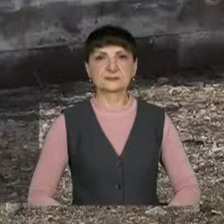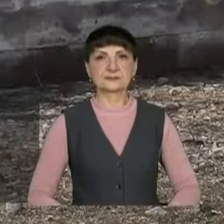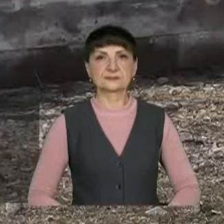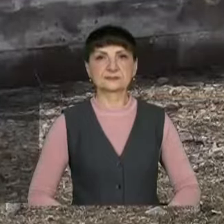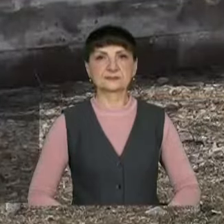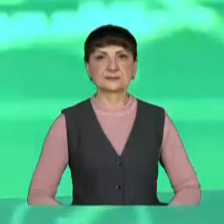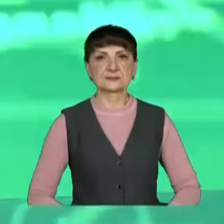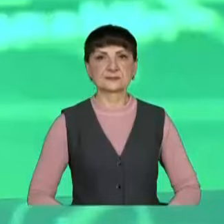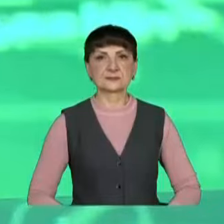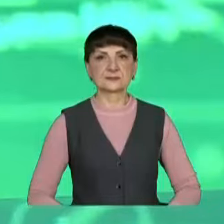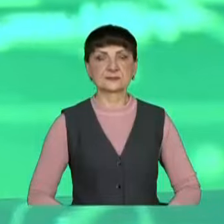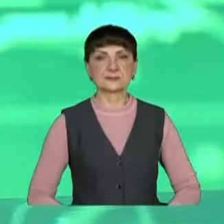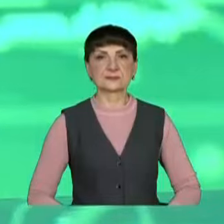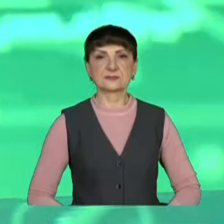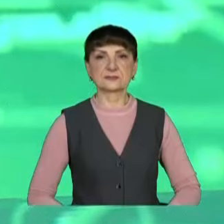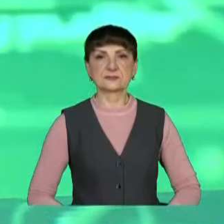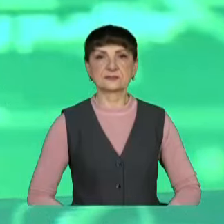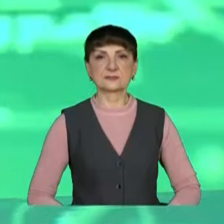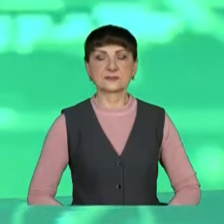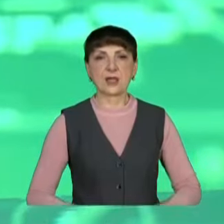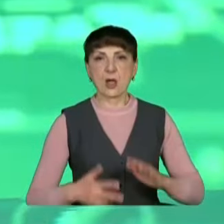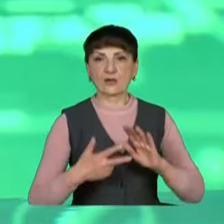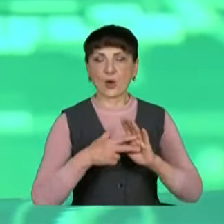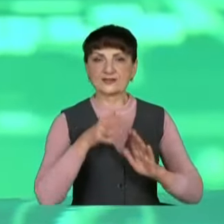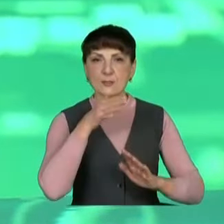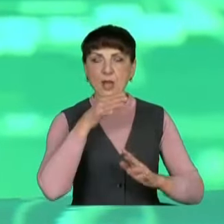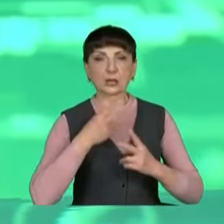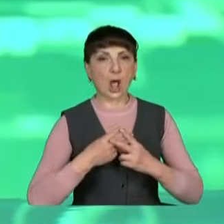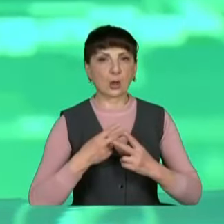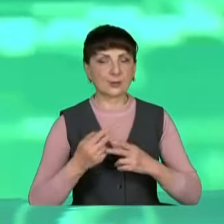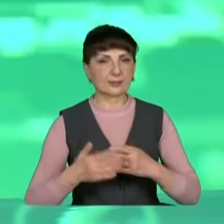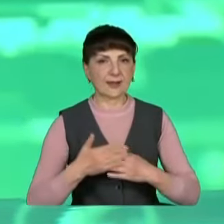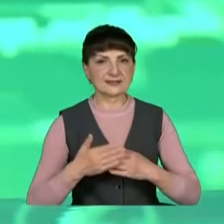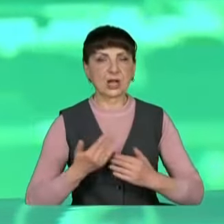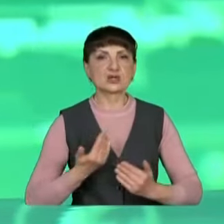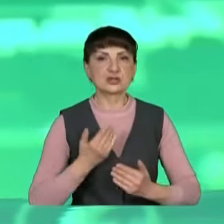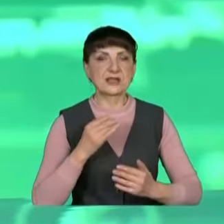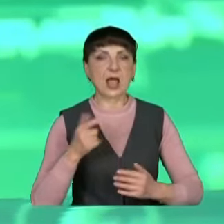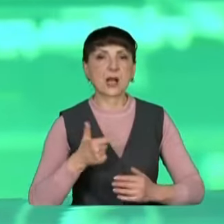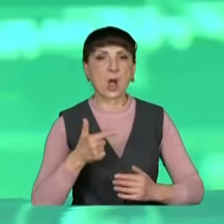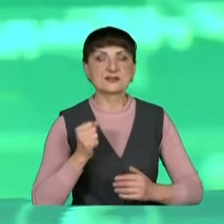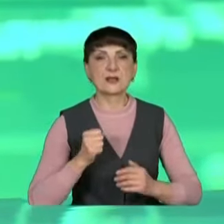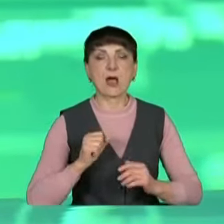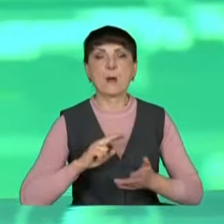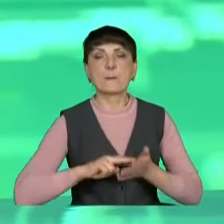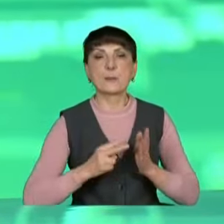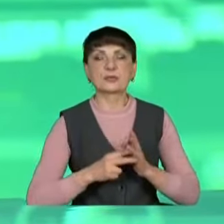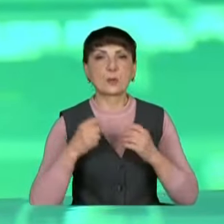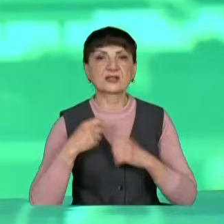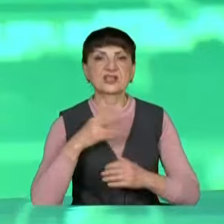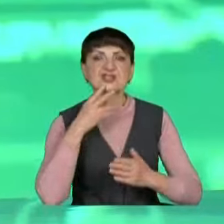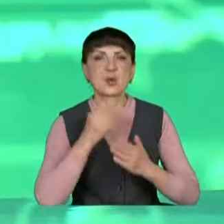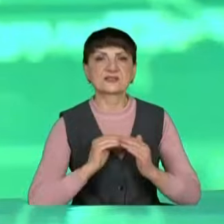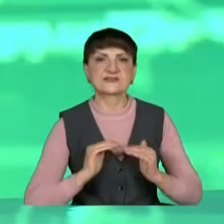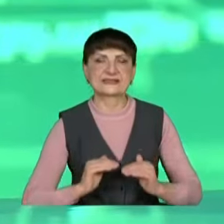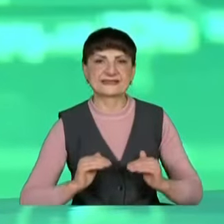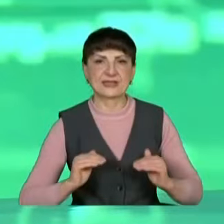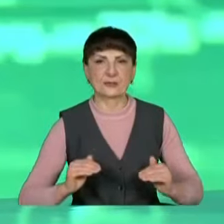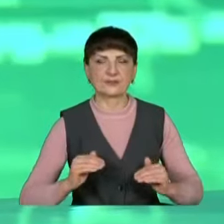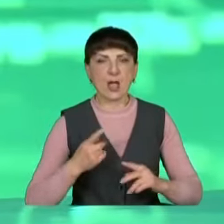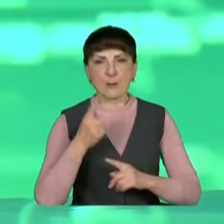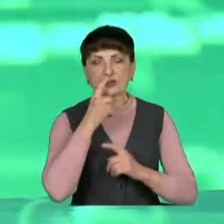Алматинская область. К 8 годам колонии приговорили жительницу Атырау за попытку продать собственных детей. По